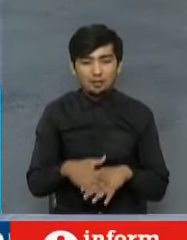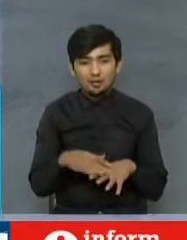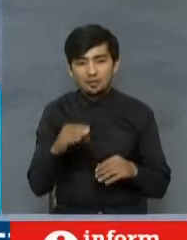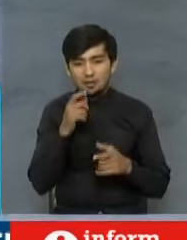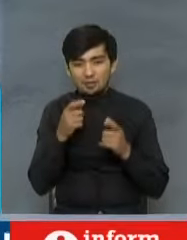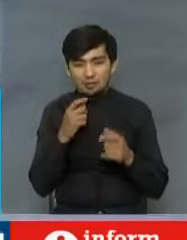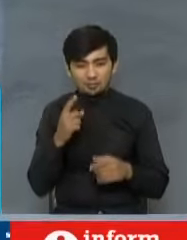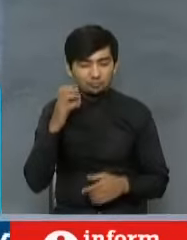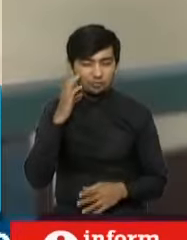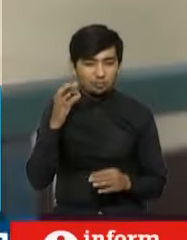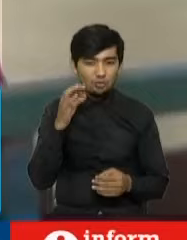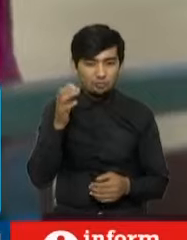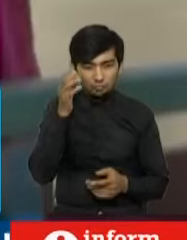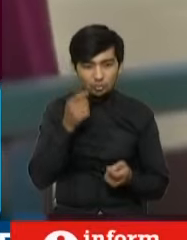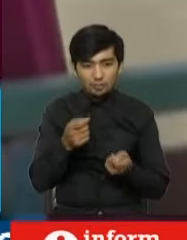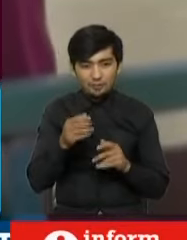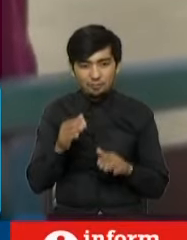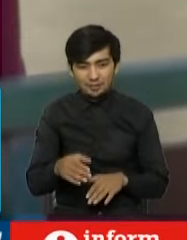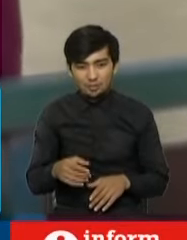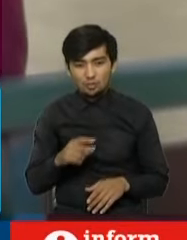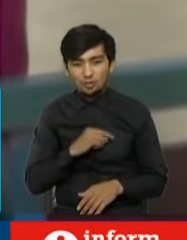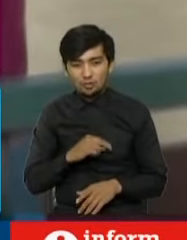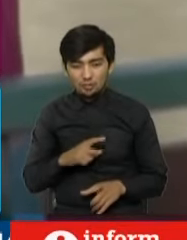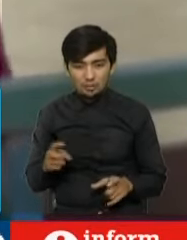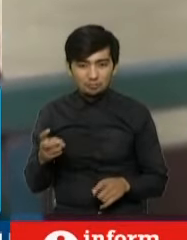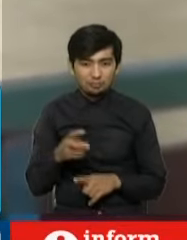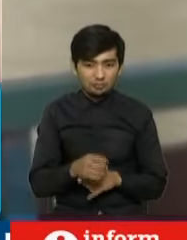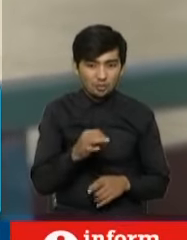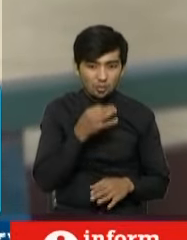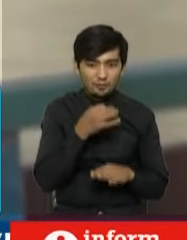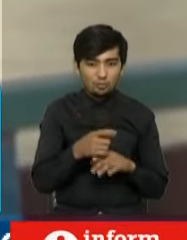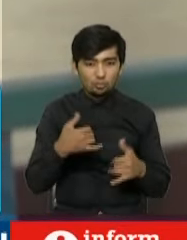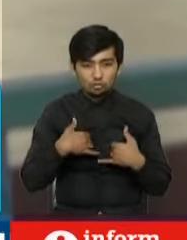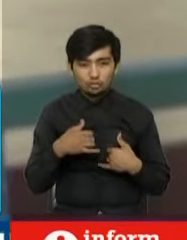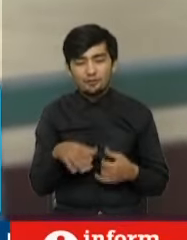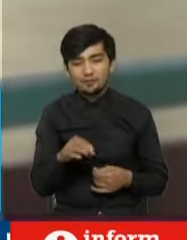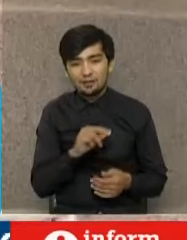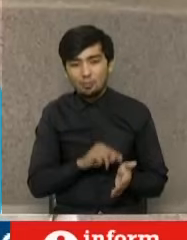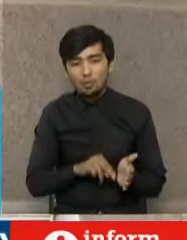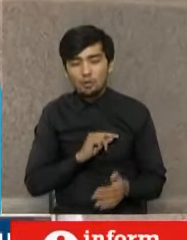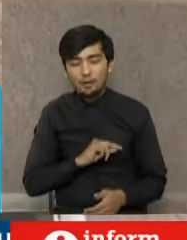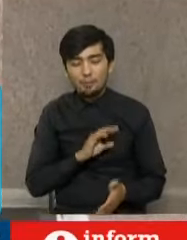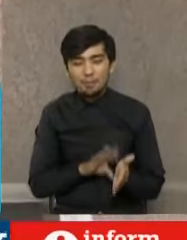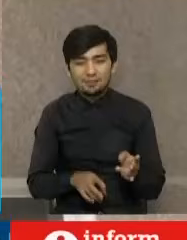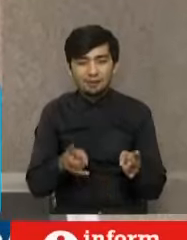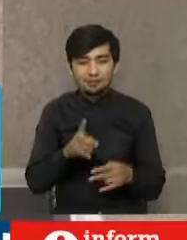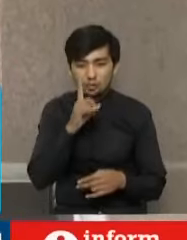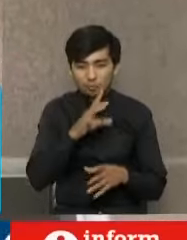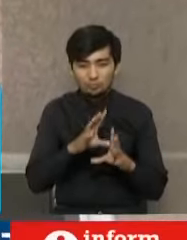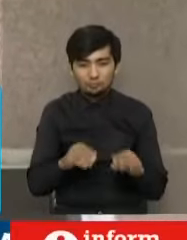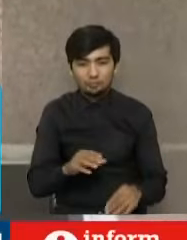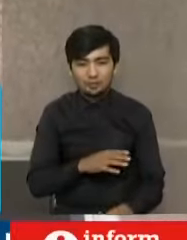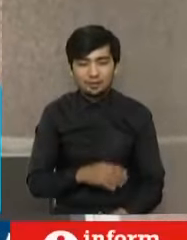жанайғайын тыңдауға білім бөлімінің өкілдері де келді. Жауаптылар тәрбиешілерді жұмыссыз қалмайсыңдар деп жұбатты.